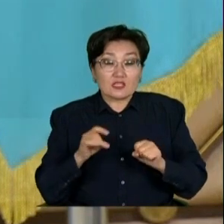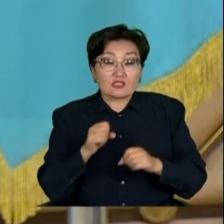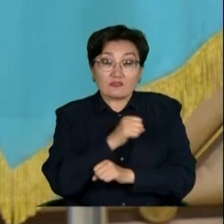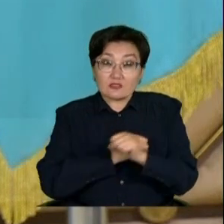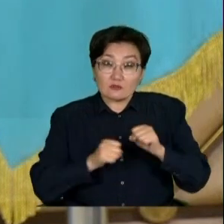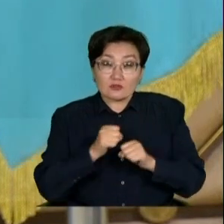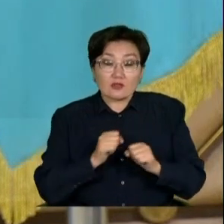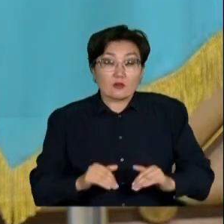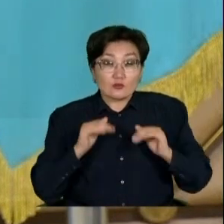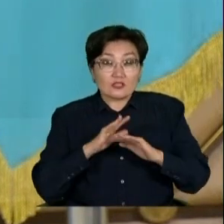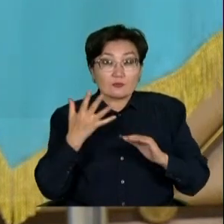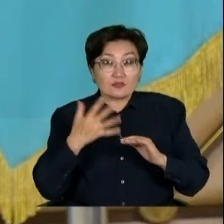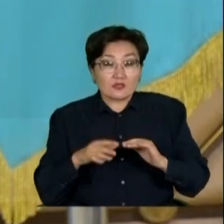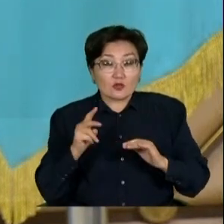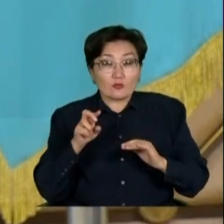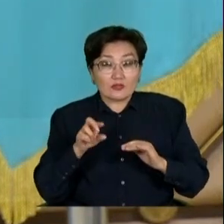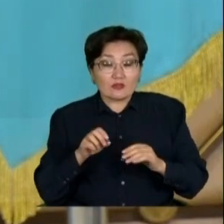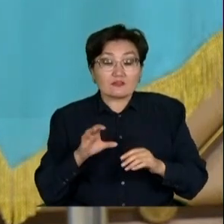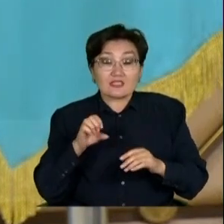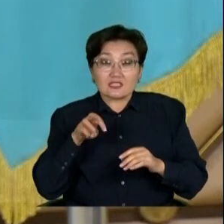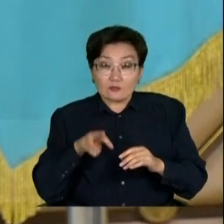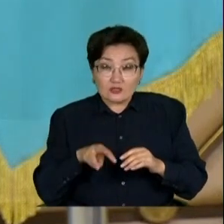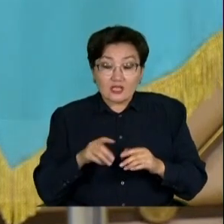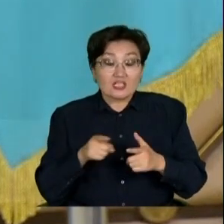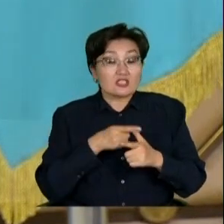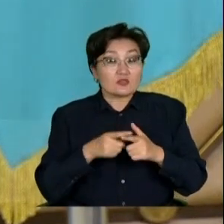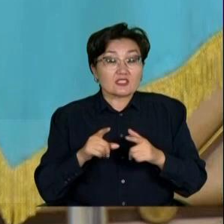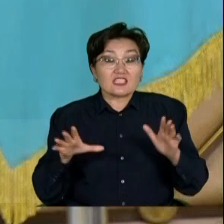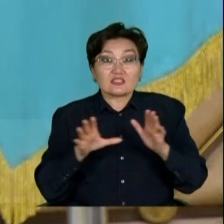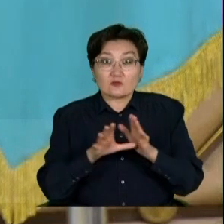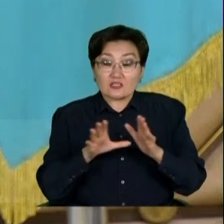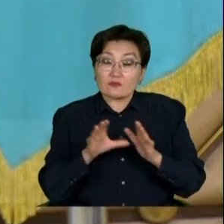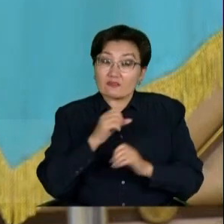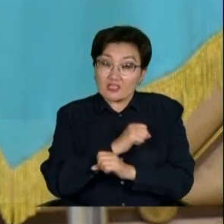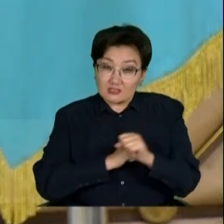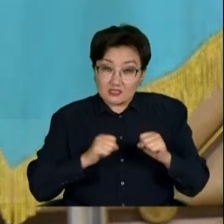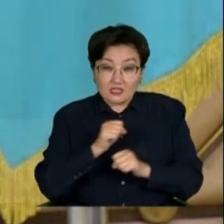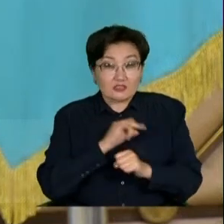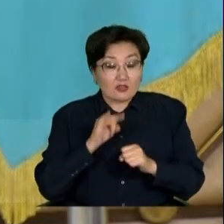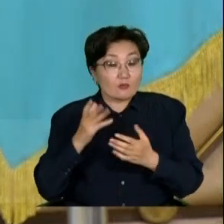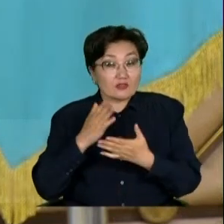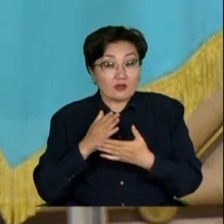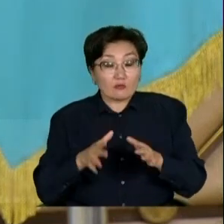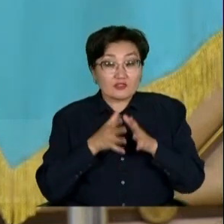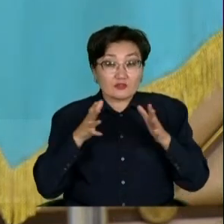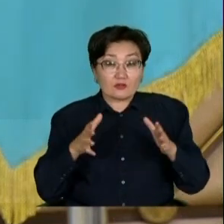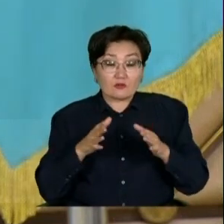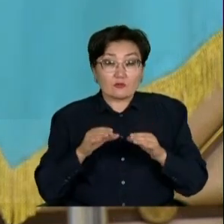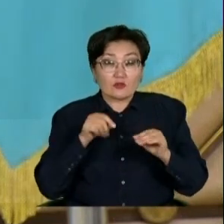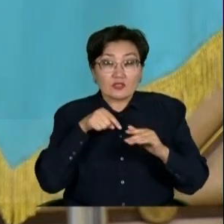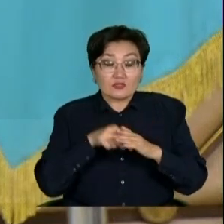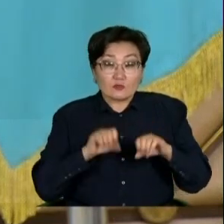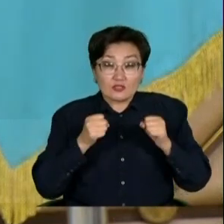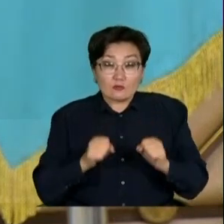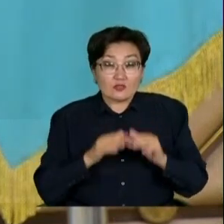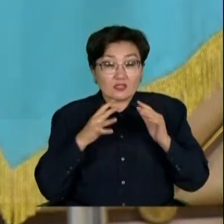двигателя, не превышающим 50 кубических сантиметров, либо электрическим двигателем и имеющим максимальную конструктивную скорость